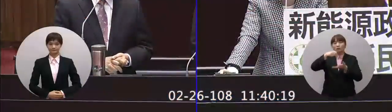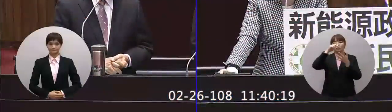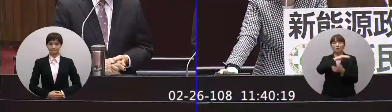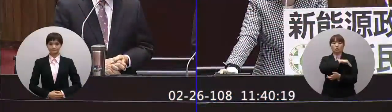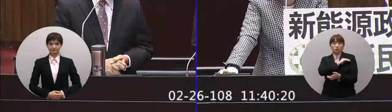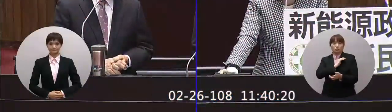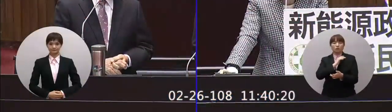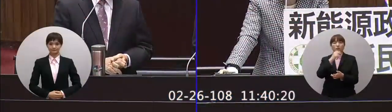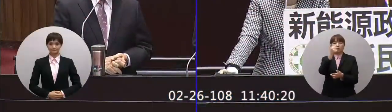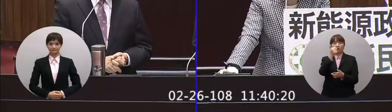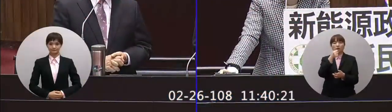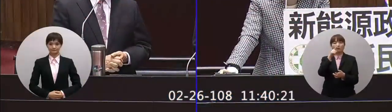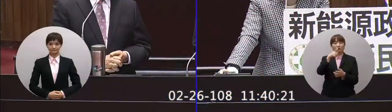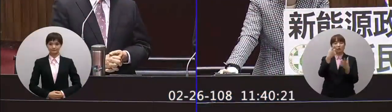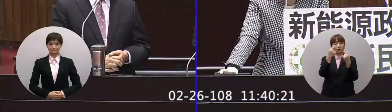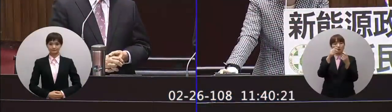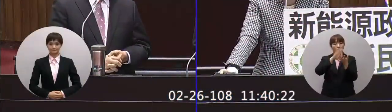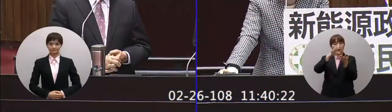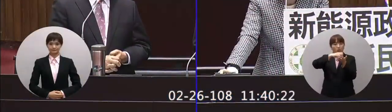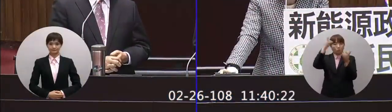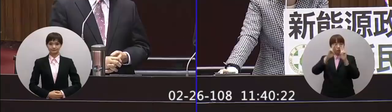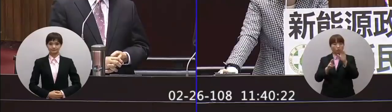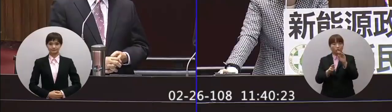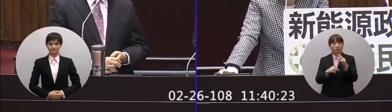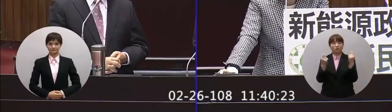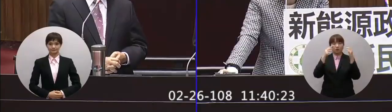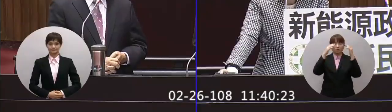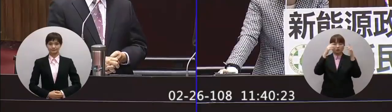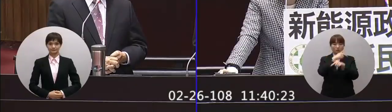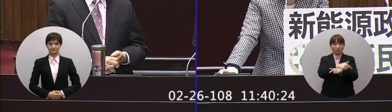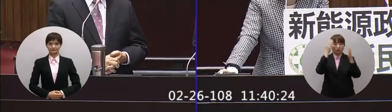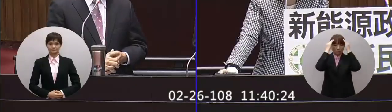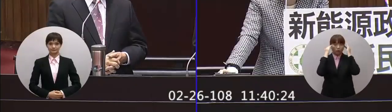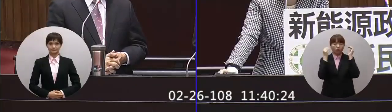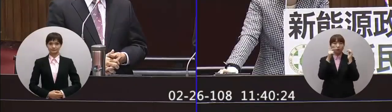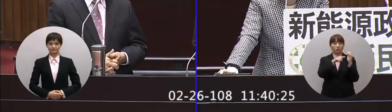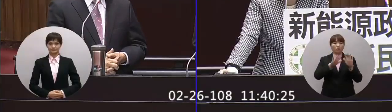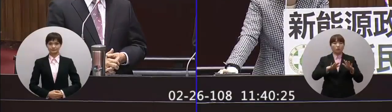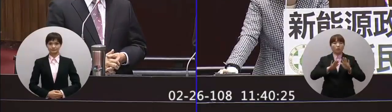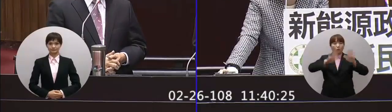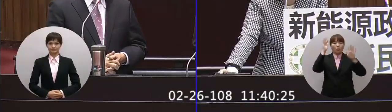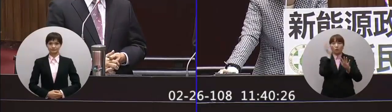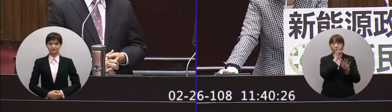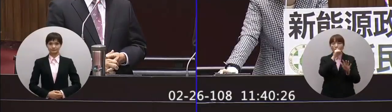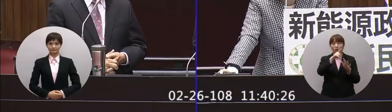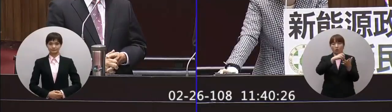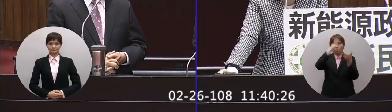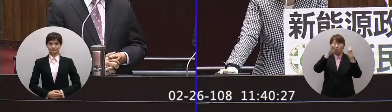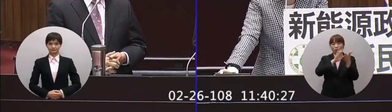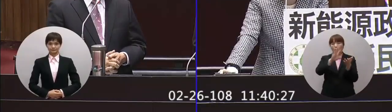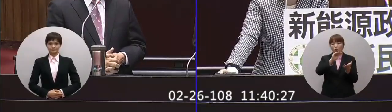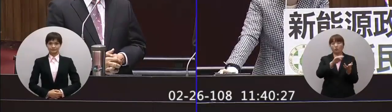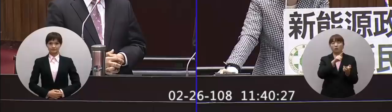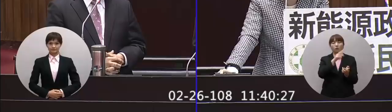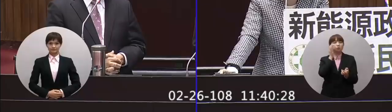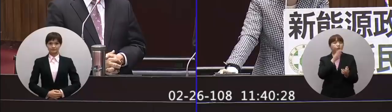丘吉尔首相，他们有没有使用核能？南韩这么快速进步的国家有没有使用核能？你